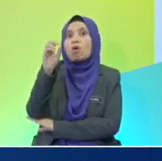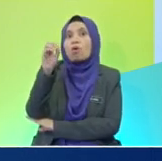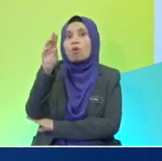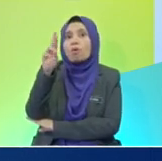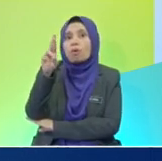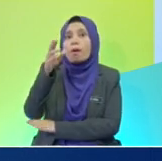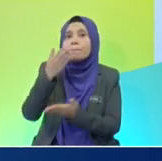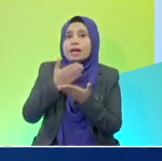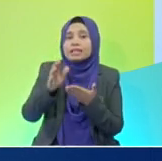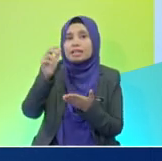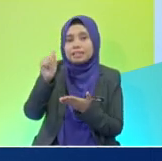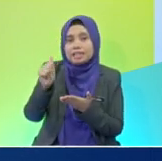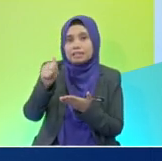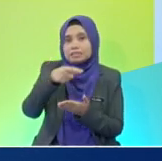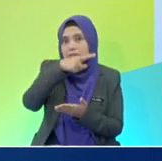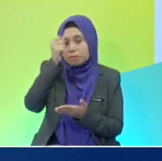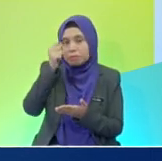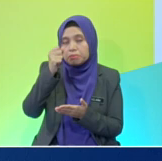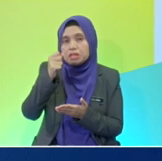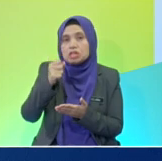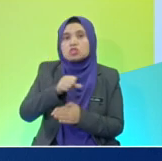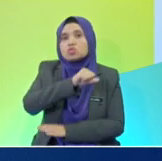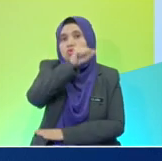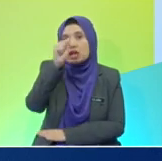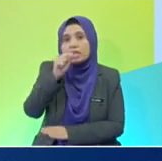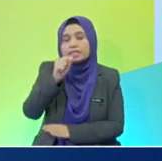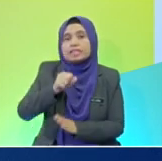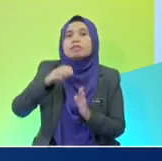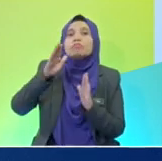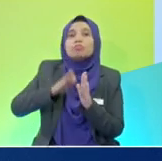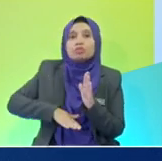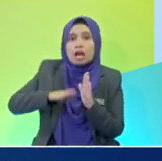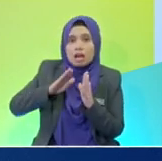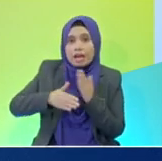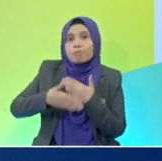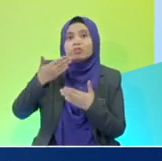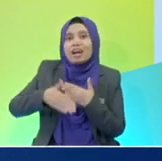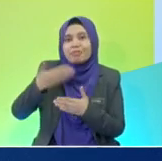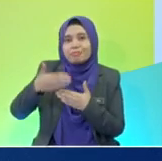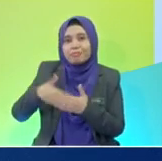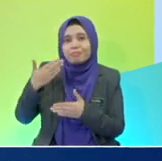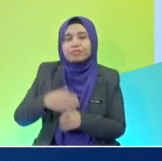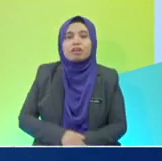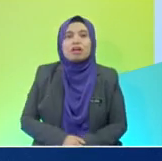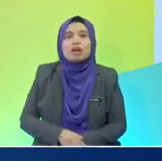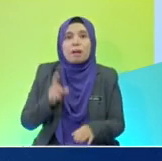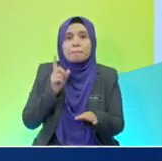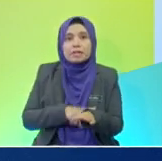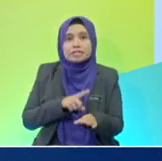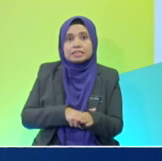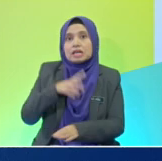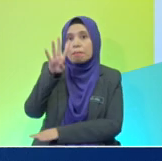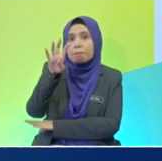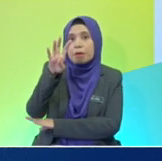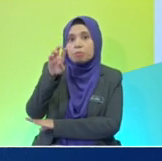sebab soalnya adalah soal yang ada serendah dan juga ada sedahannya Oke masih cadangan adalah 40 Mini